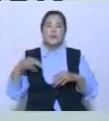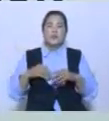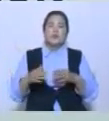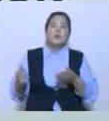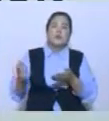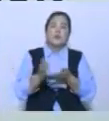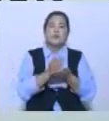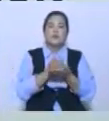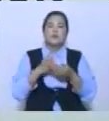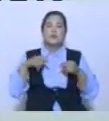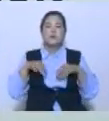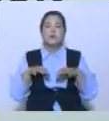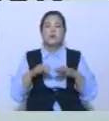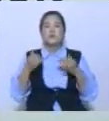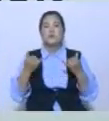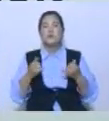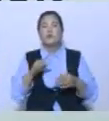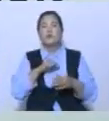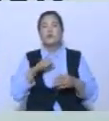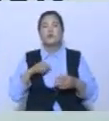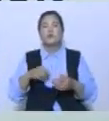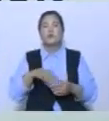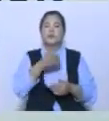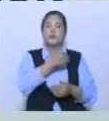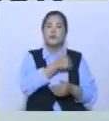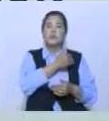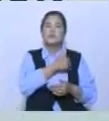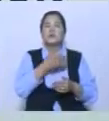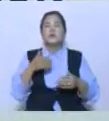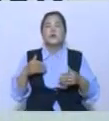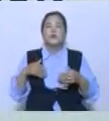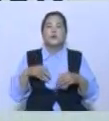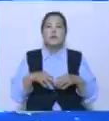жинақтау жүргізіліп жатыр. Бүгінде өз еркімен әскерге барамын деген азаматтар саны жылдан жылға өсіп келеді.